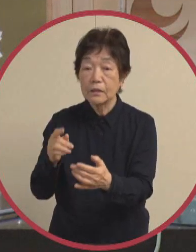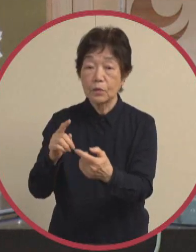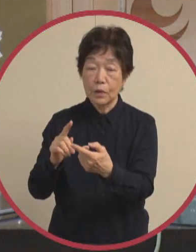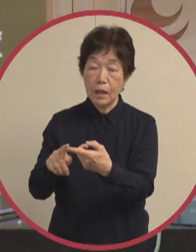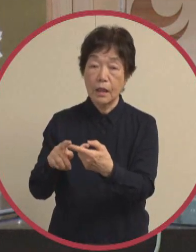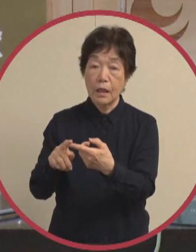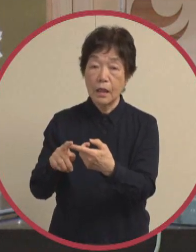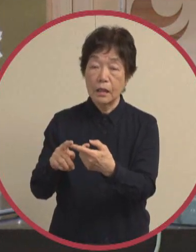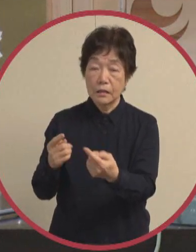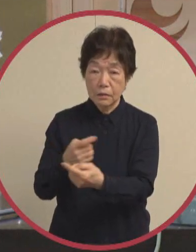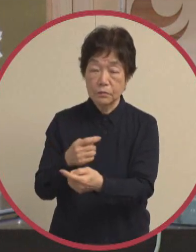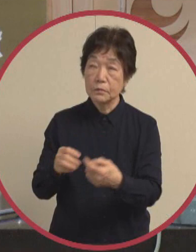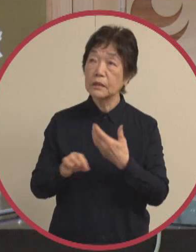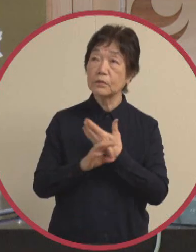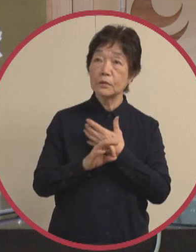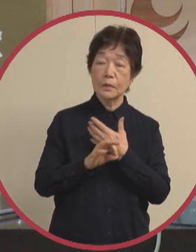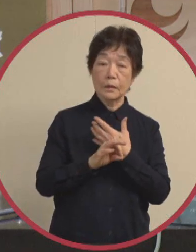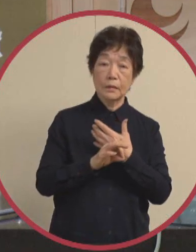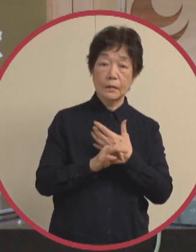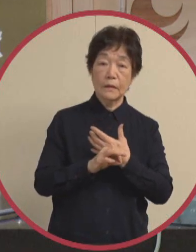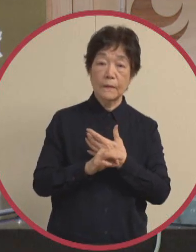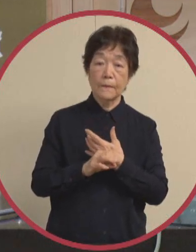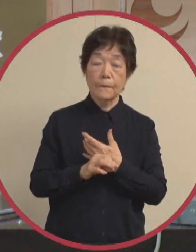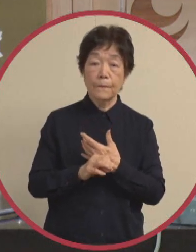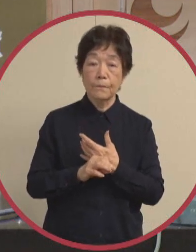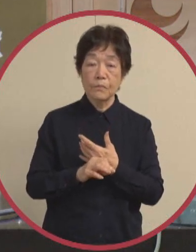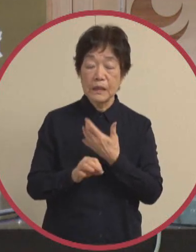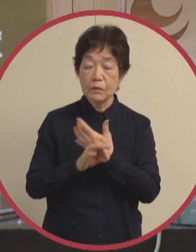例えば、まあ、ある